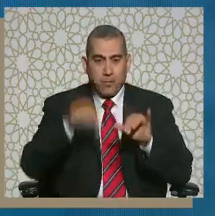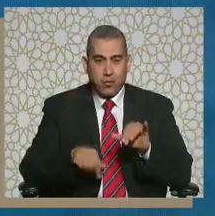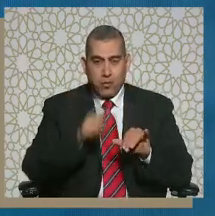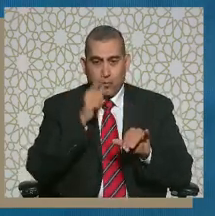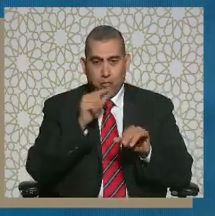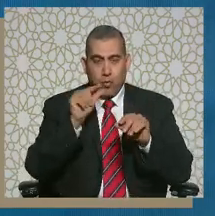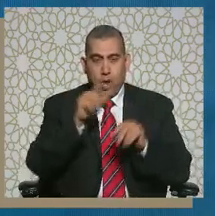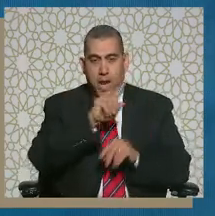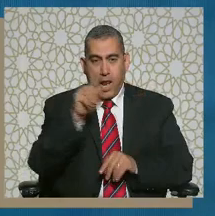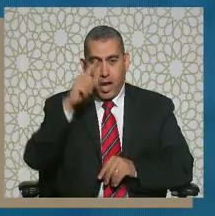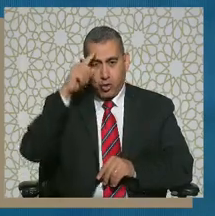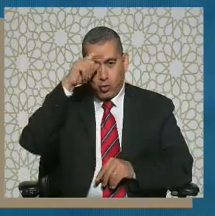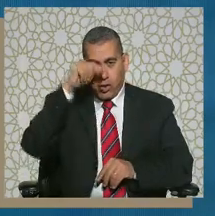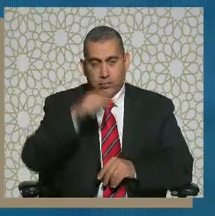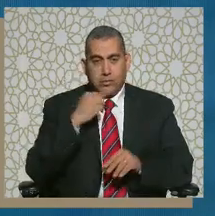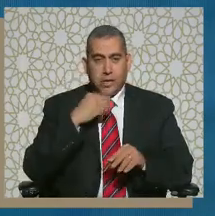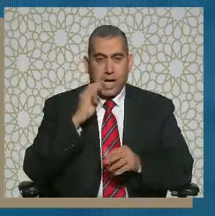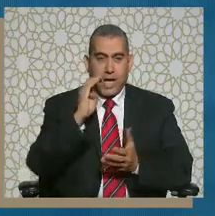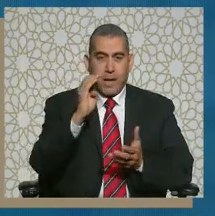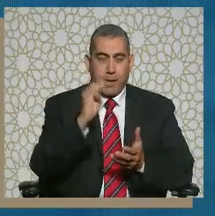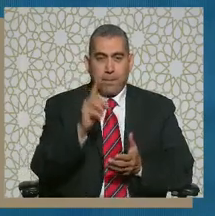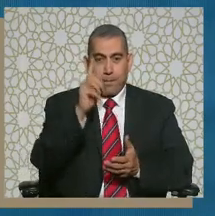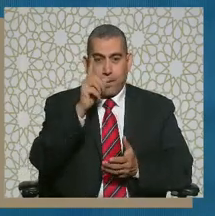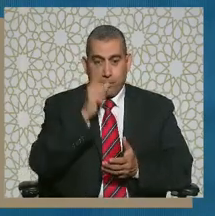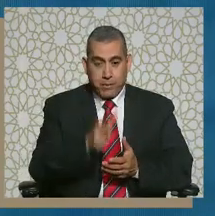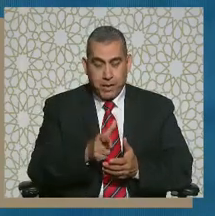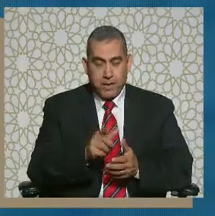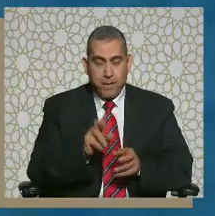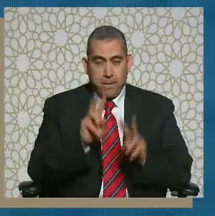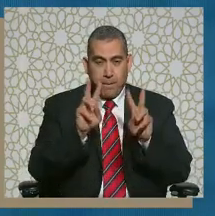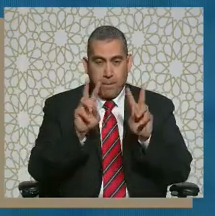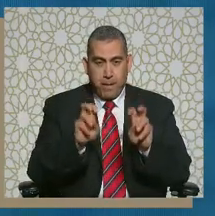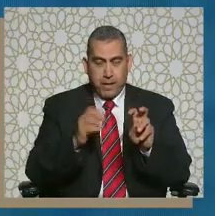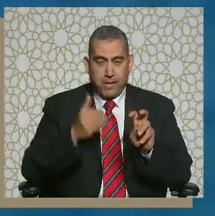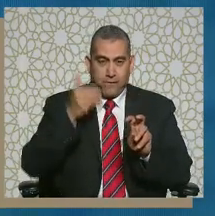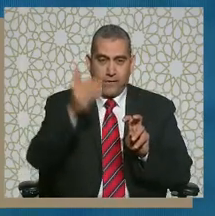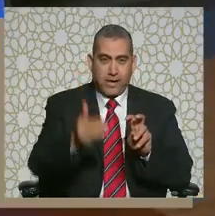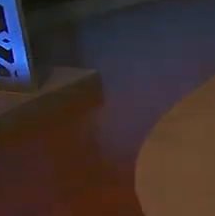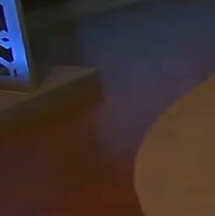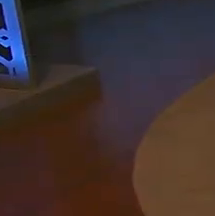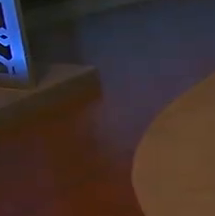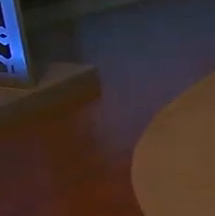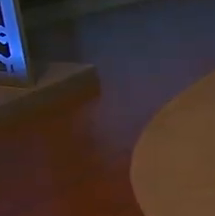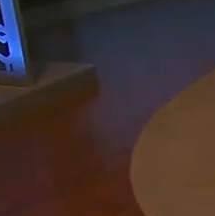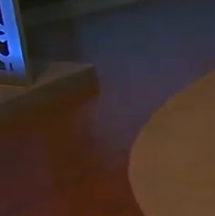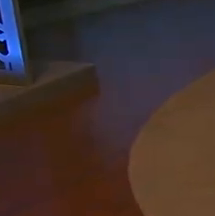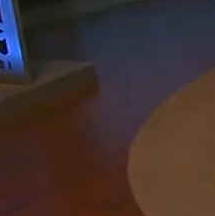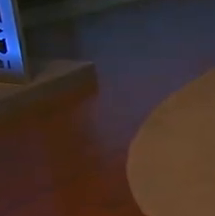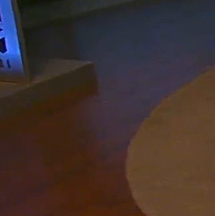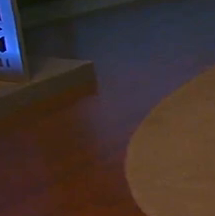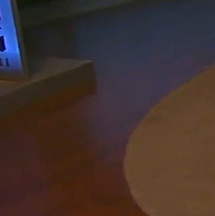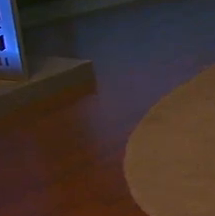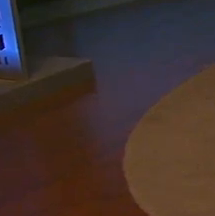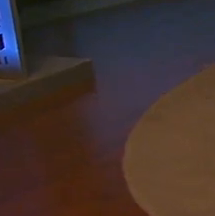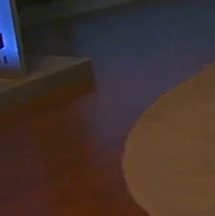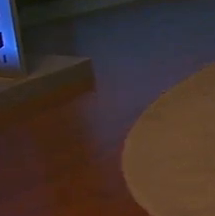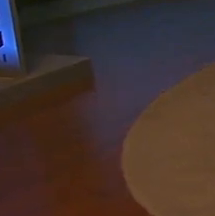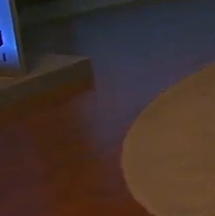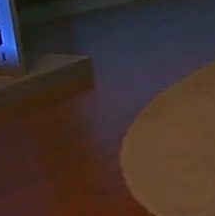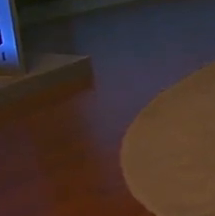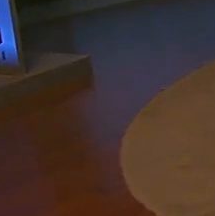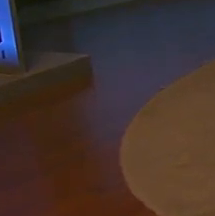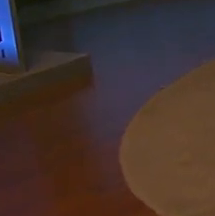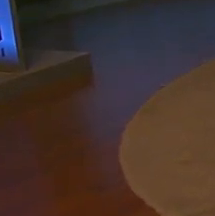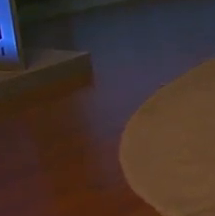تعثره عشان نجيب عليها ولكن بعد الفاصل رجعنا لحضراتكم معانا